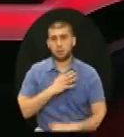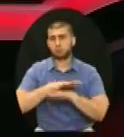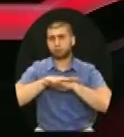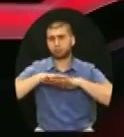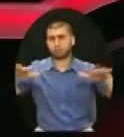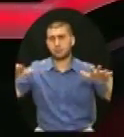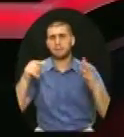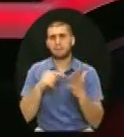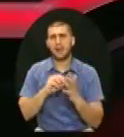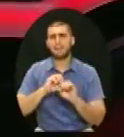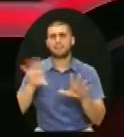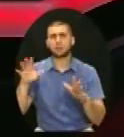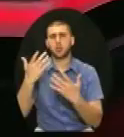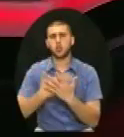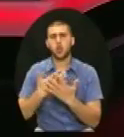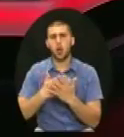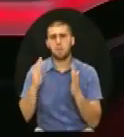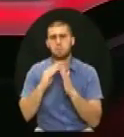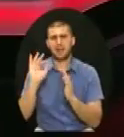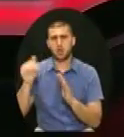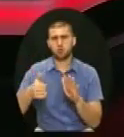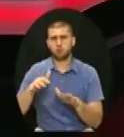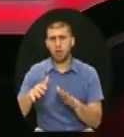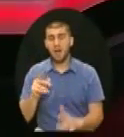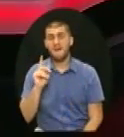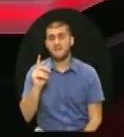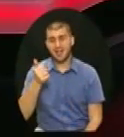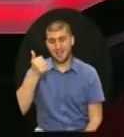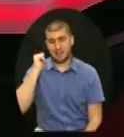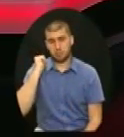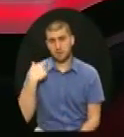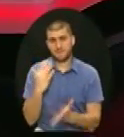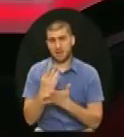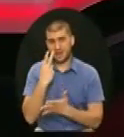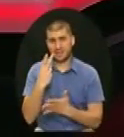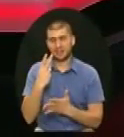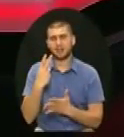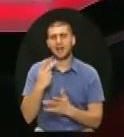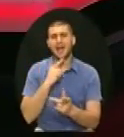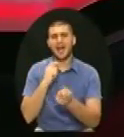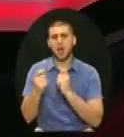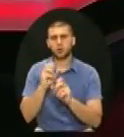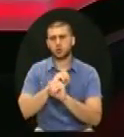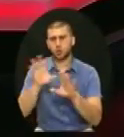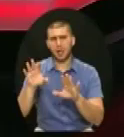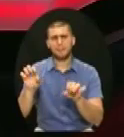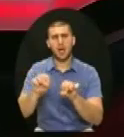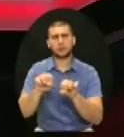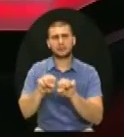סביב פרסום דוח המעונות של ראש הממשלה, אבל אתמול אני ראיתי קטע מתוך ראיון שישודר כנראה